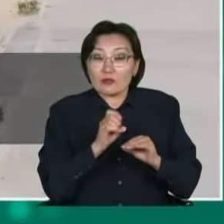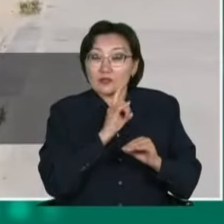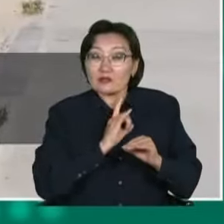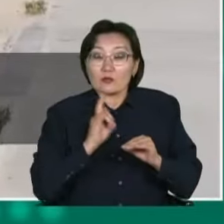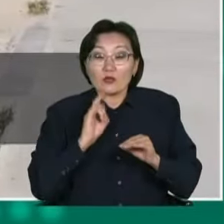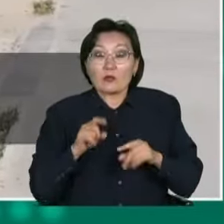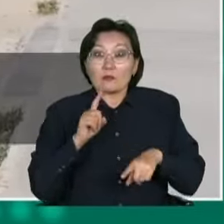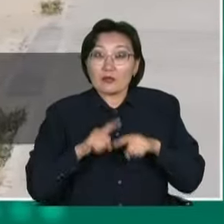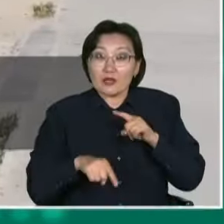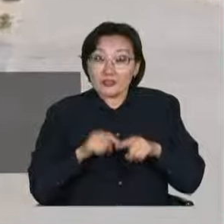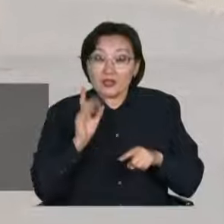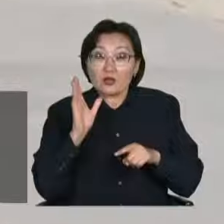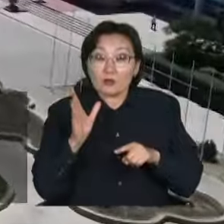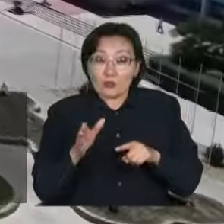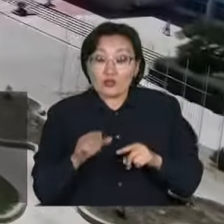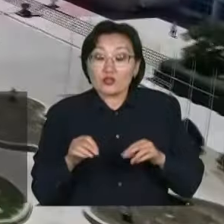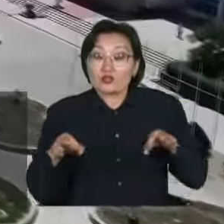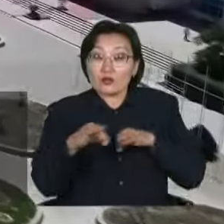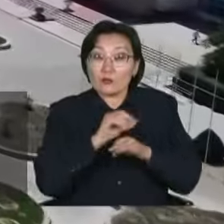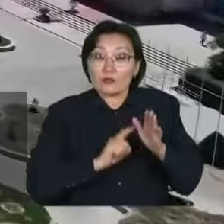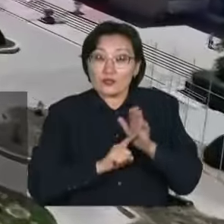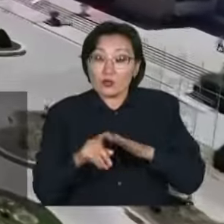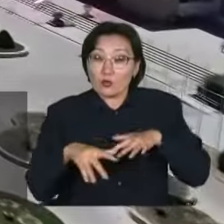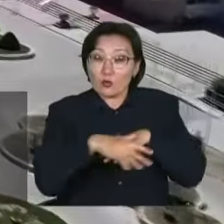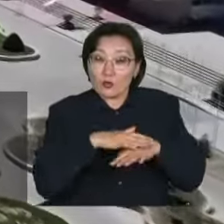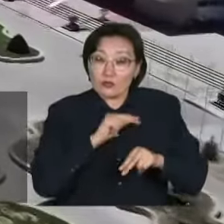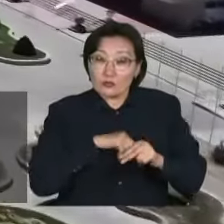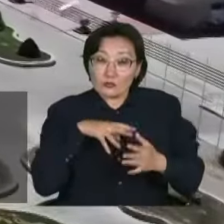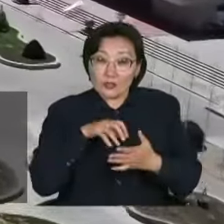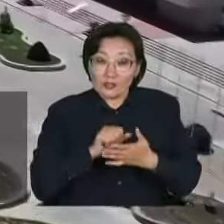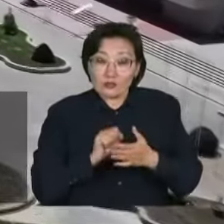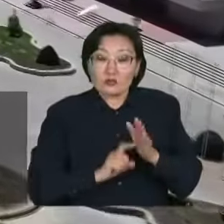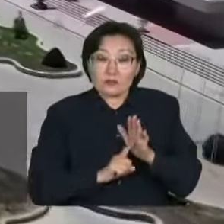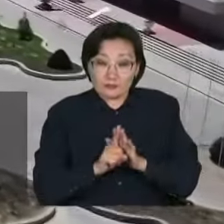жобасын қолға алып, қоғамдық жұмыспен айналысуға ден қойыпты.